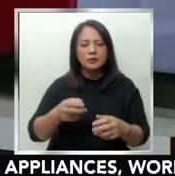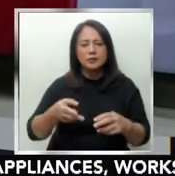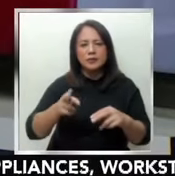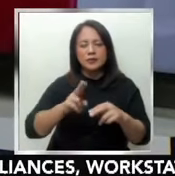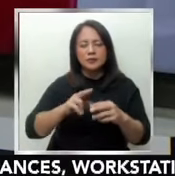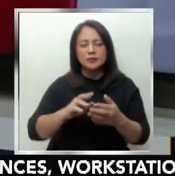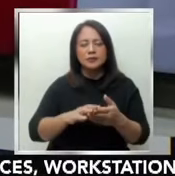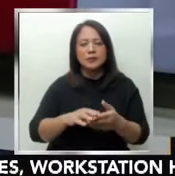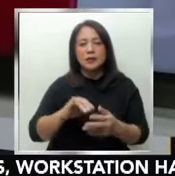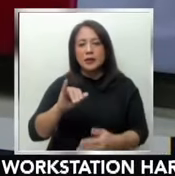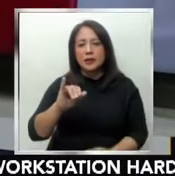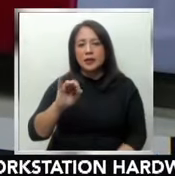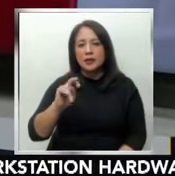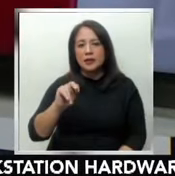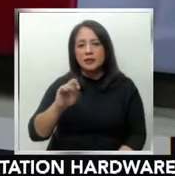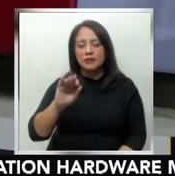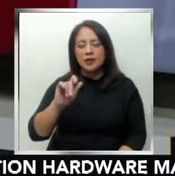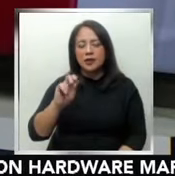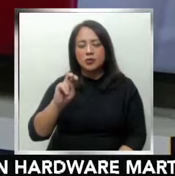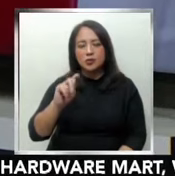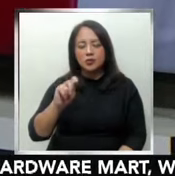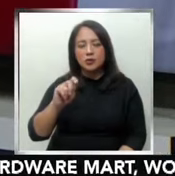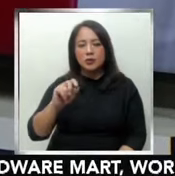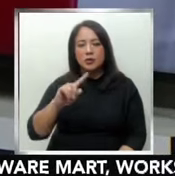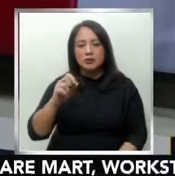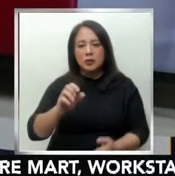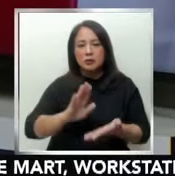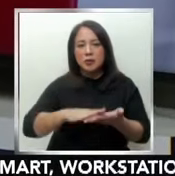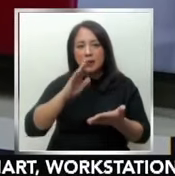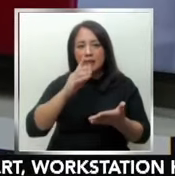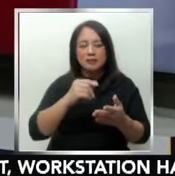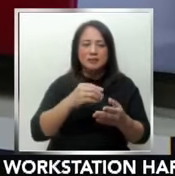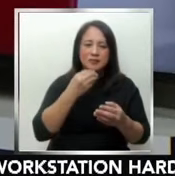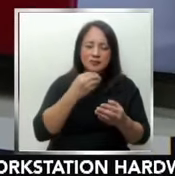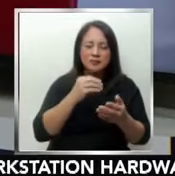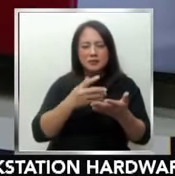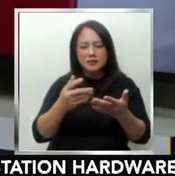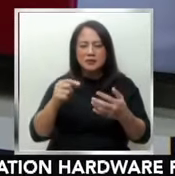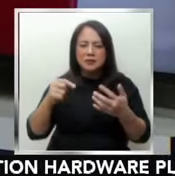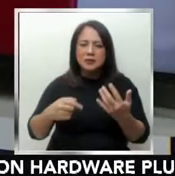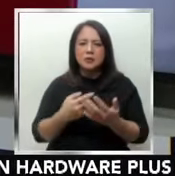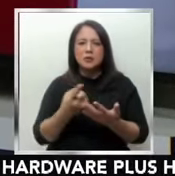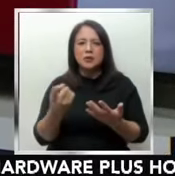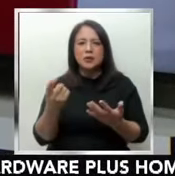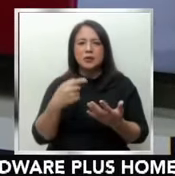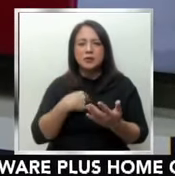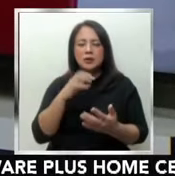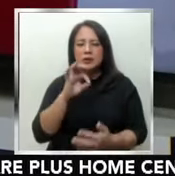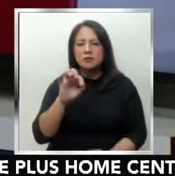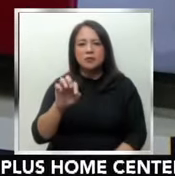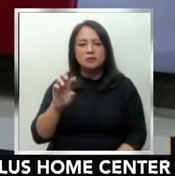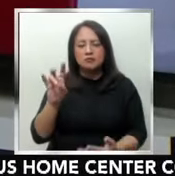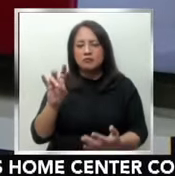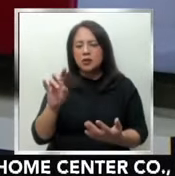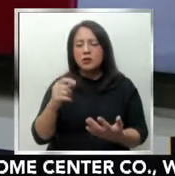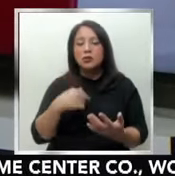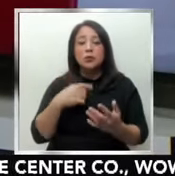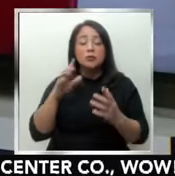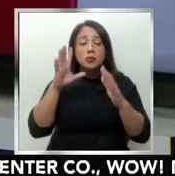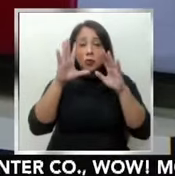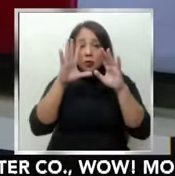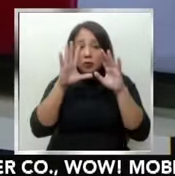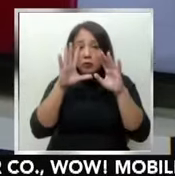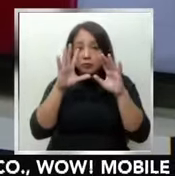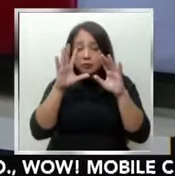rate hanggang 9.3% nitong Pebrero tiniyak ng Pangulong May ginagawa ng mga hakbang para makab sa